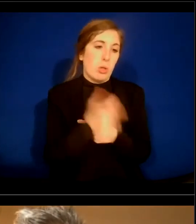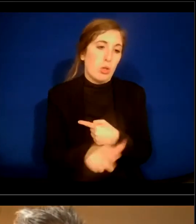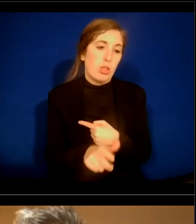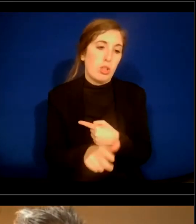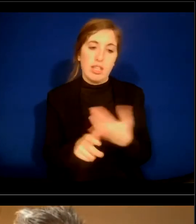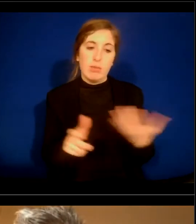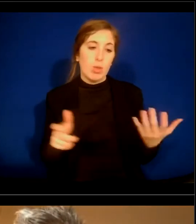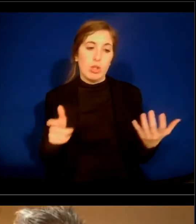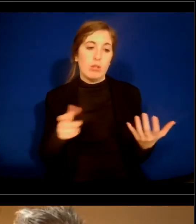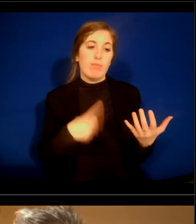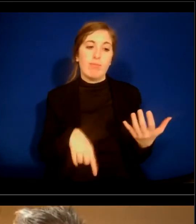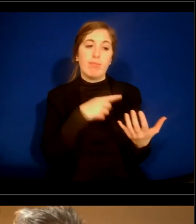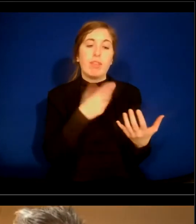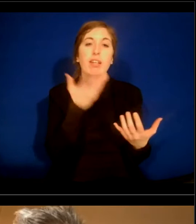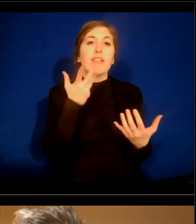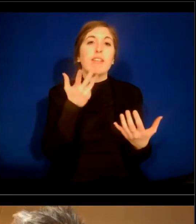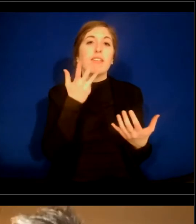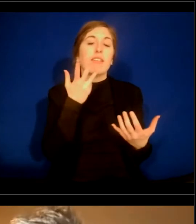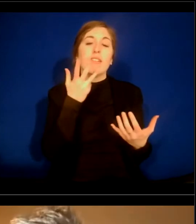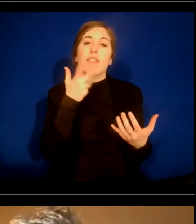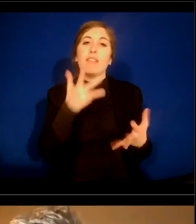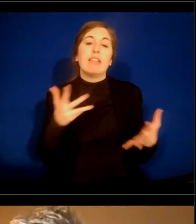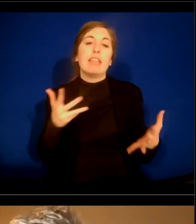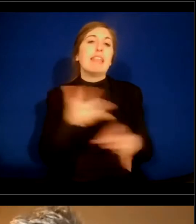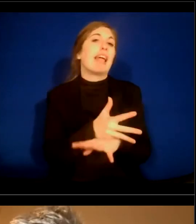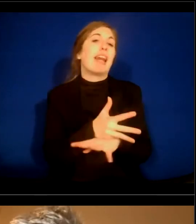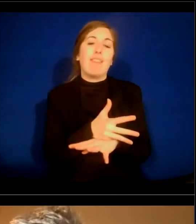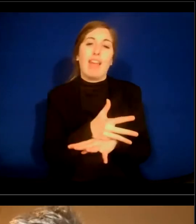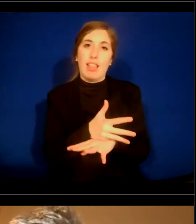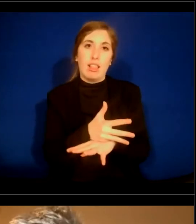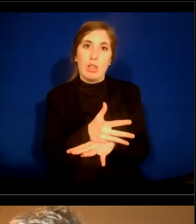ci aspettiamo di dover sostenere